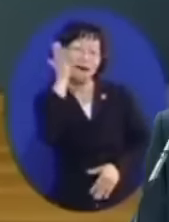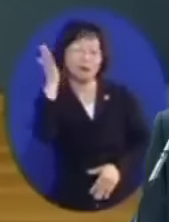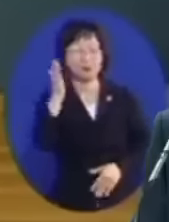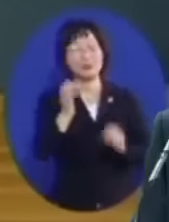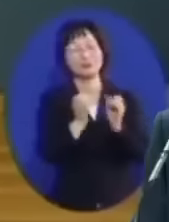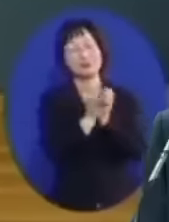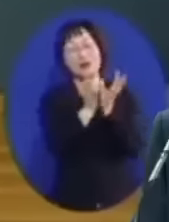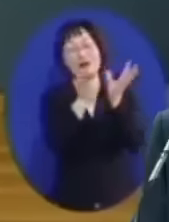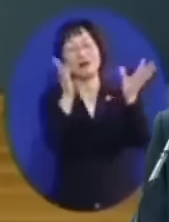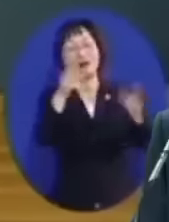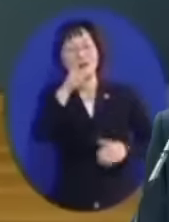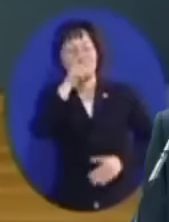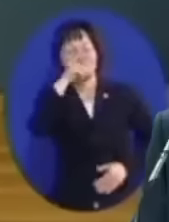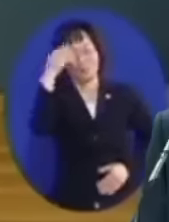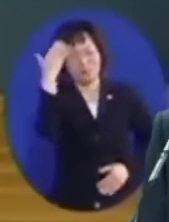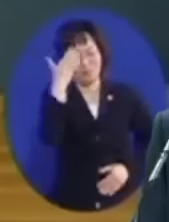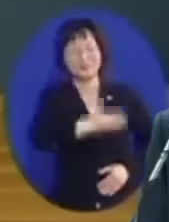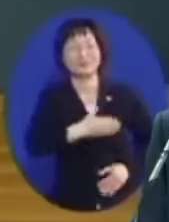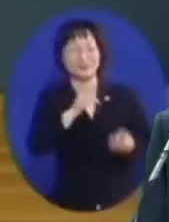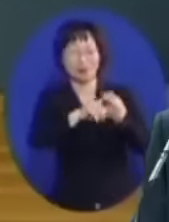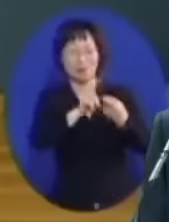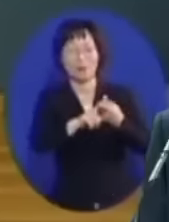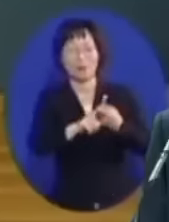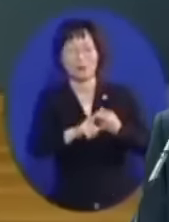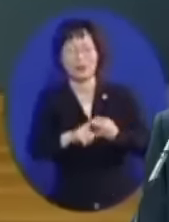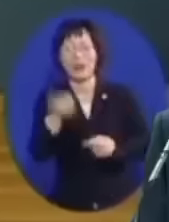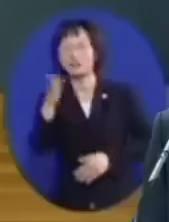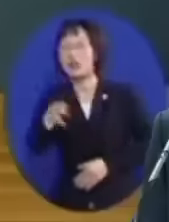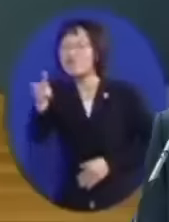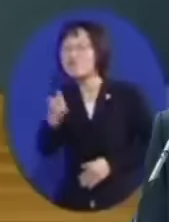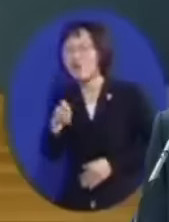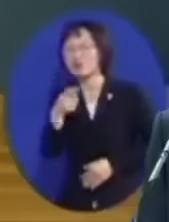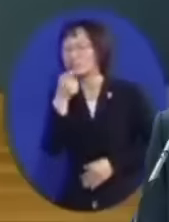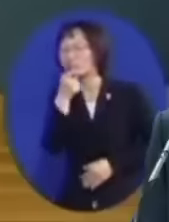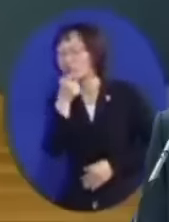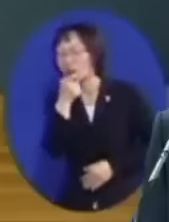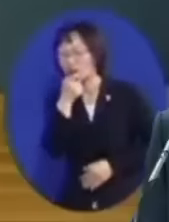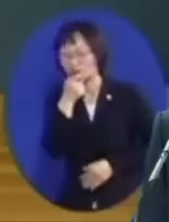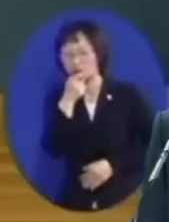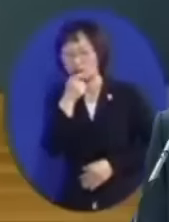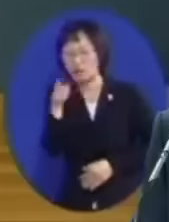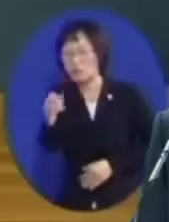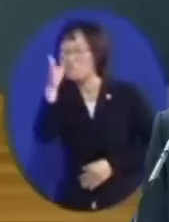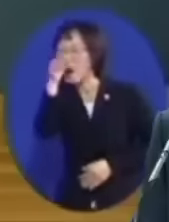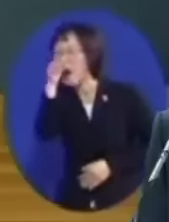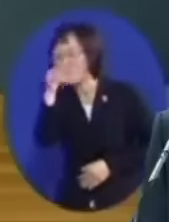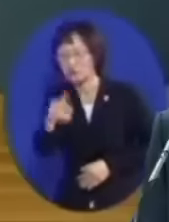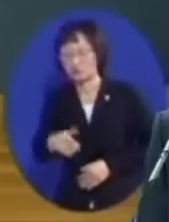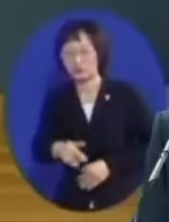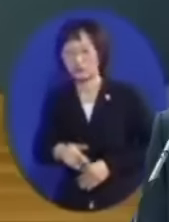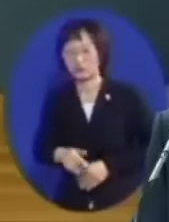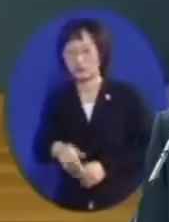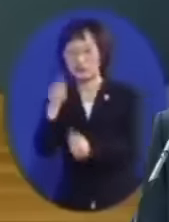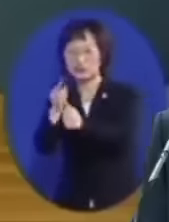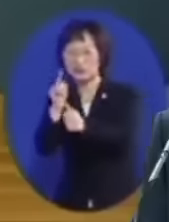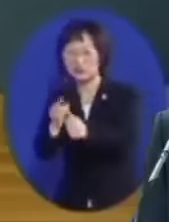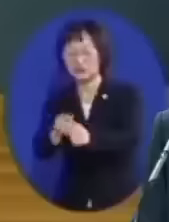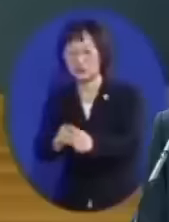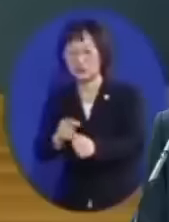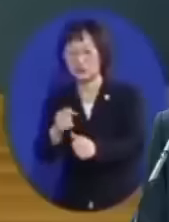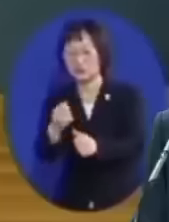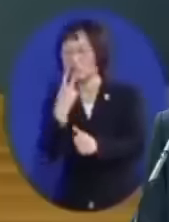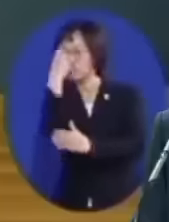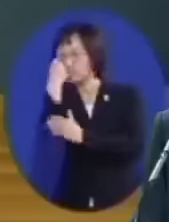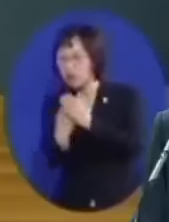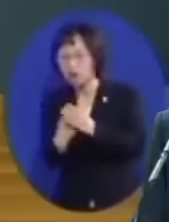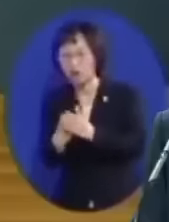트고 물도 깨끗하였으나, 미워, 싫어하는 바보라고 쓴 양파는 물이 썩고 고약한 냄새가 나고